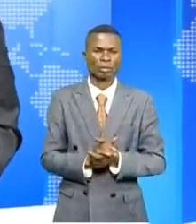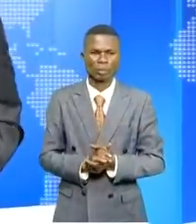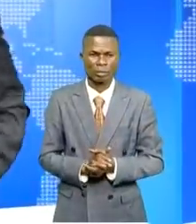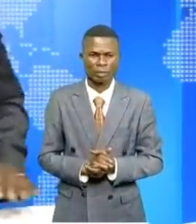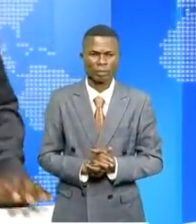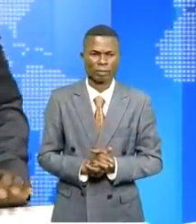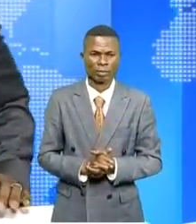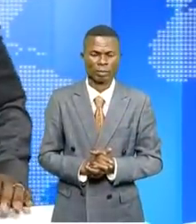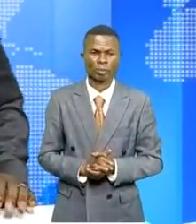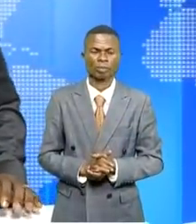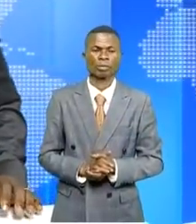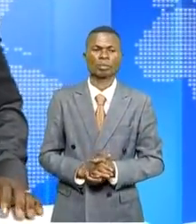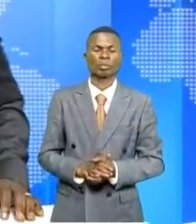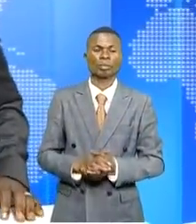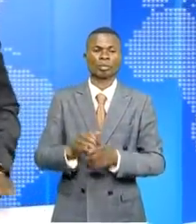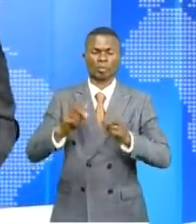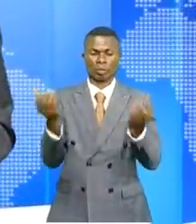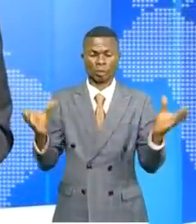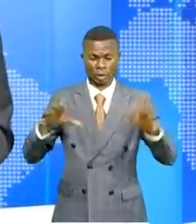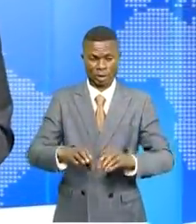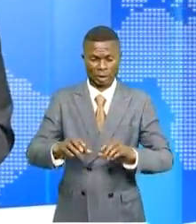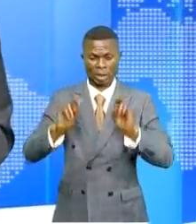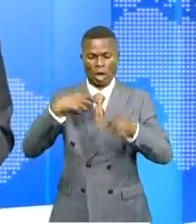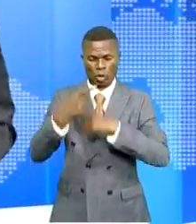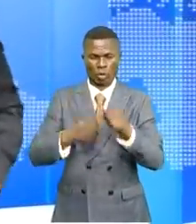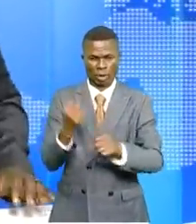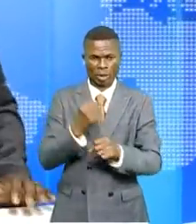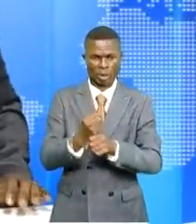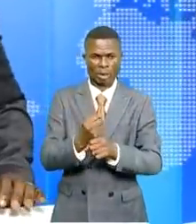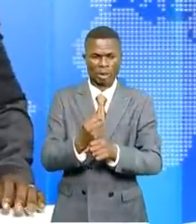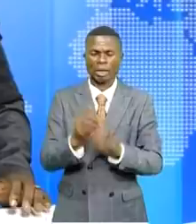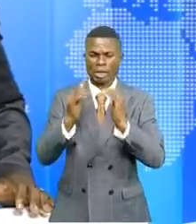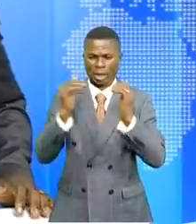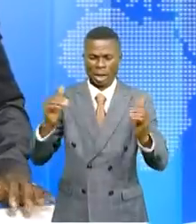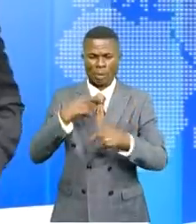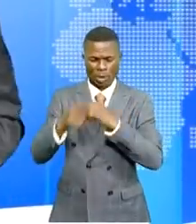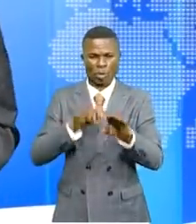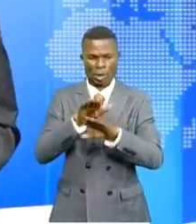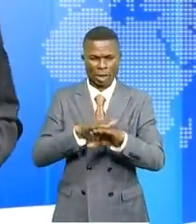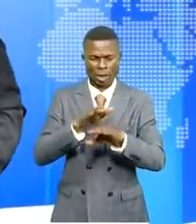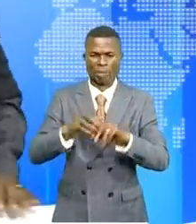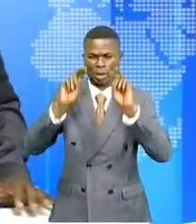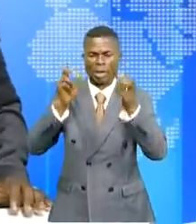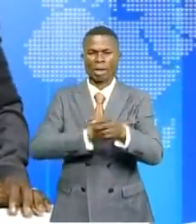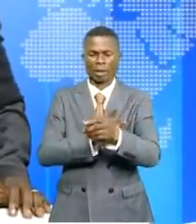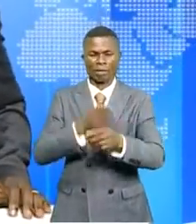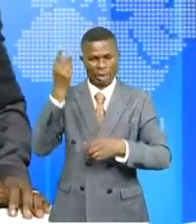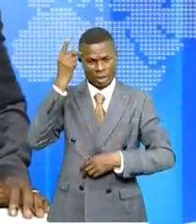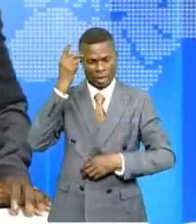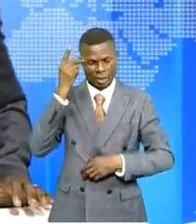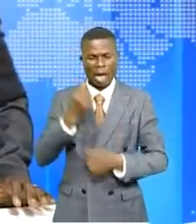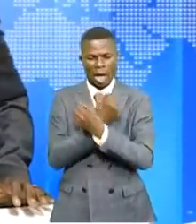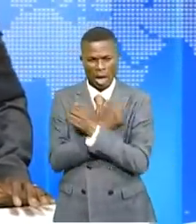Alors que Nyiragongo semble avoir repris son sommeil, la sérénité revient petit à petit dans Goma. À Kinshasa, la